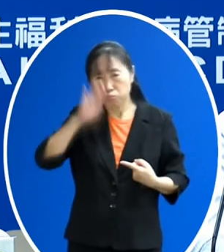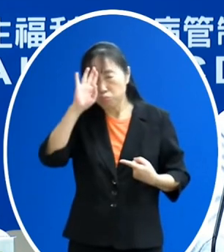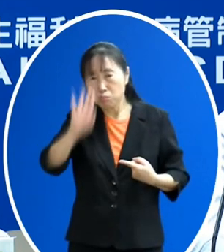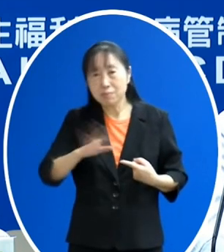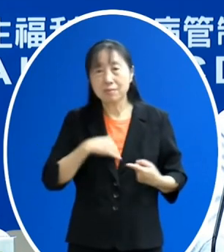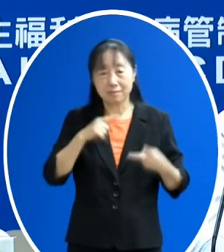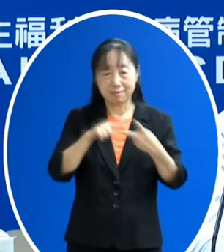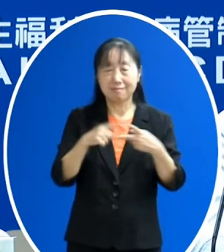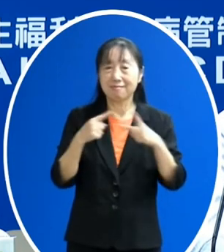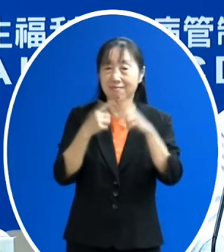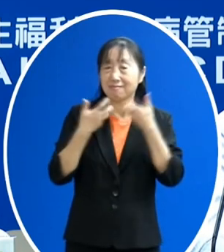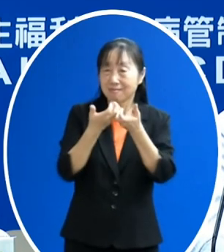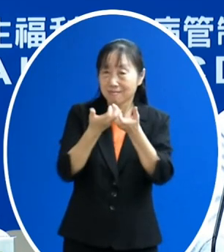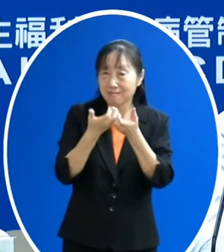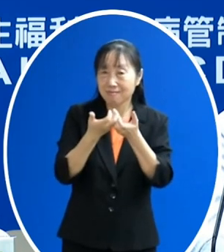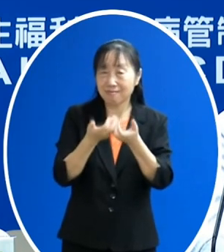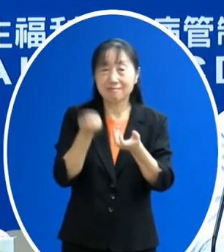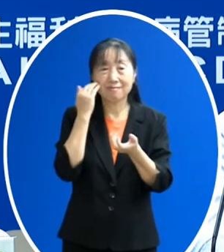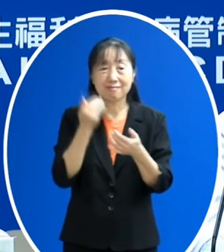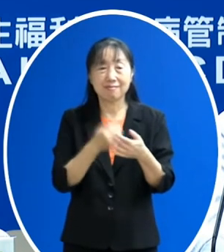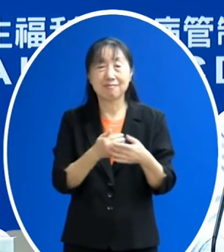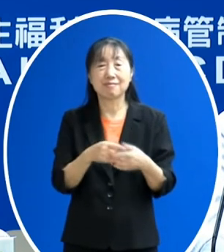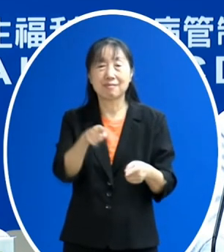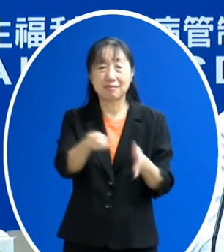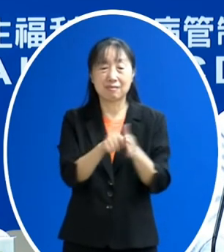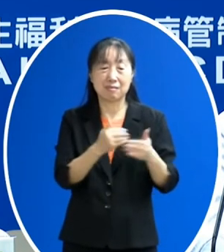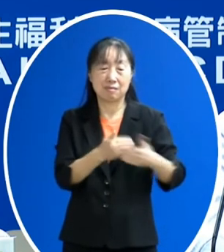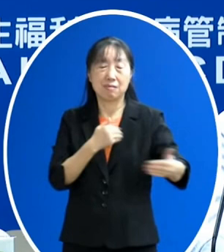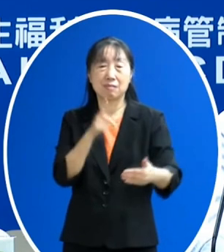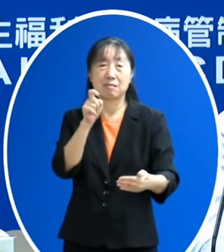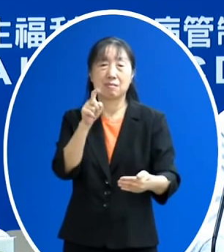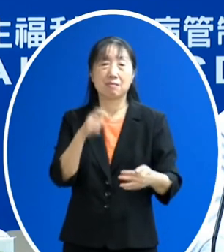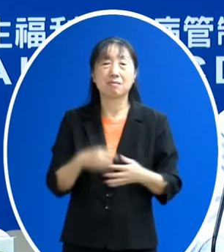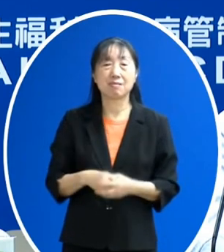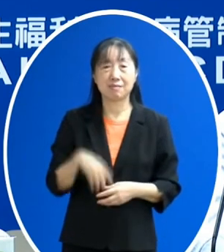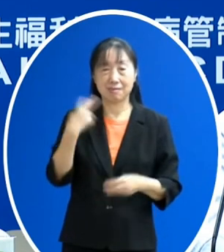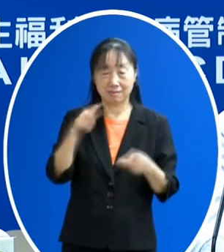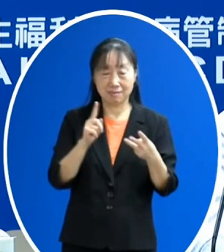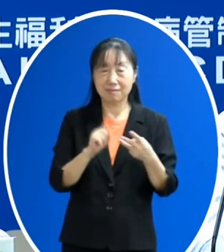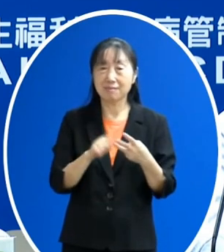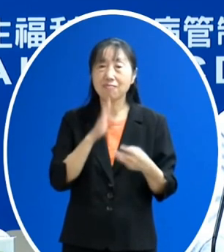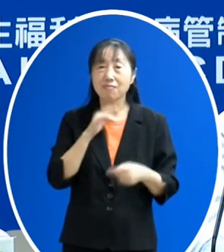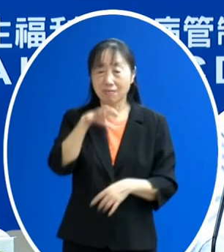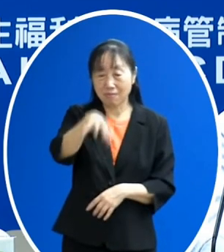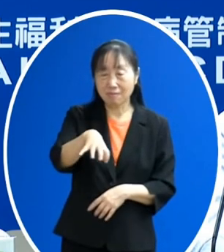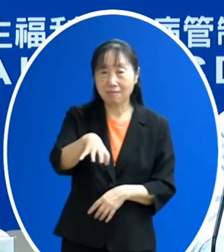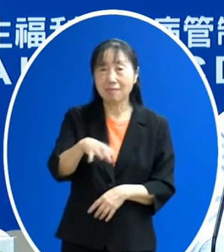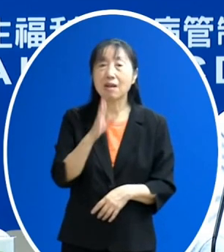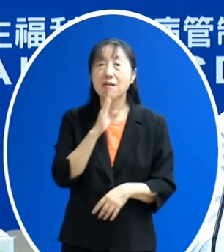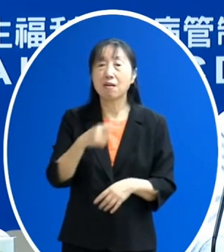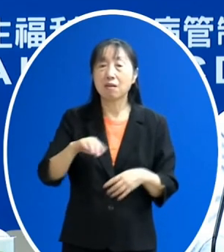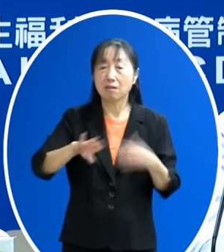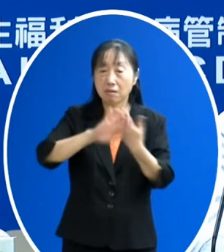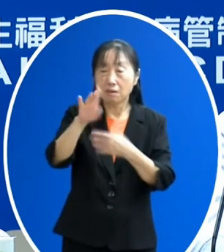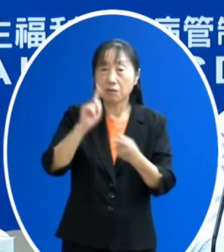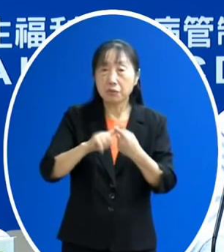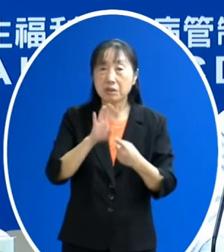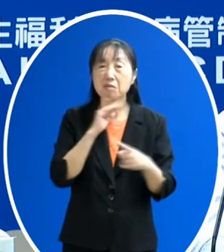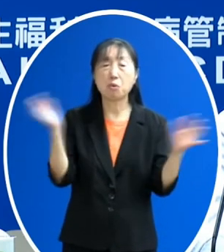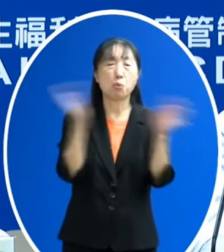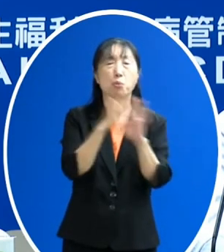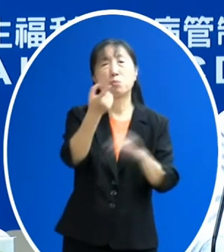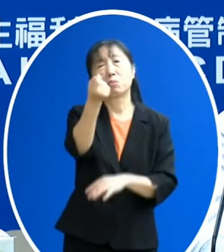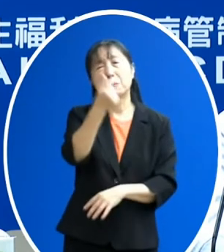是你到人潮拥挤的地方没有办法保持这个社交距离，或者是这个场所它虽然在室外但通风不是很